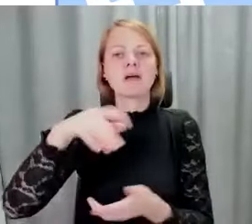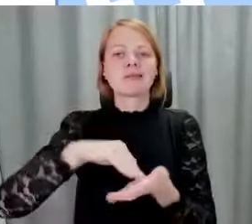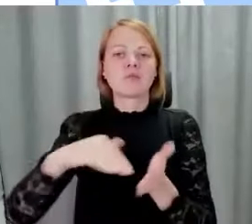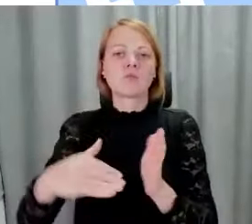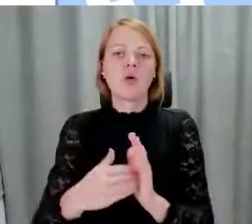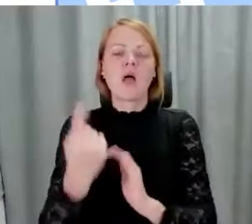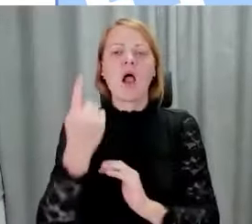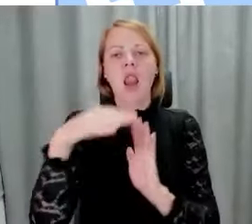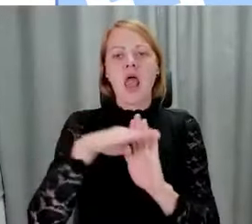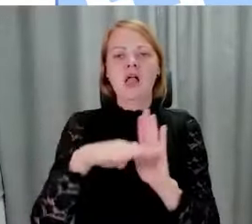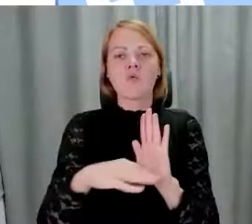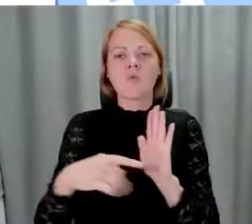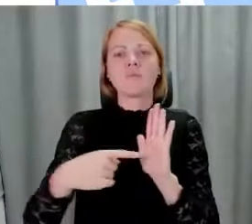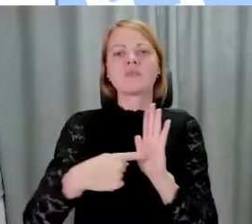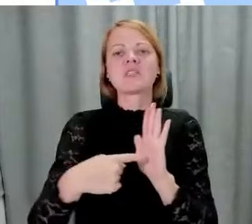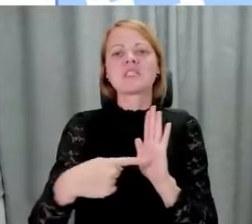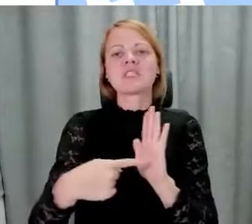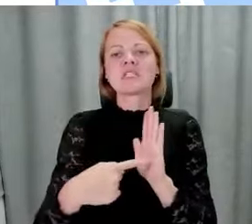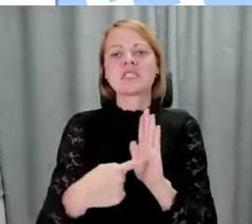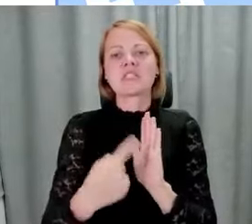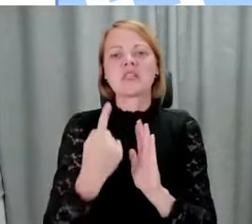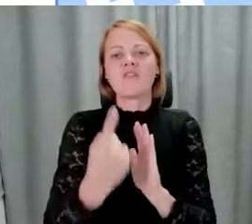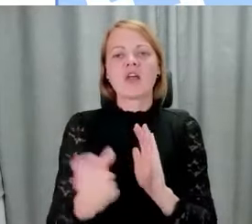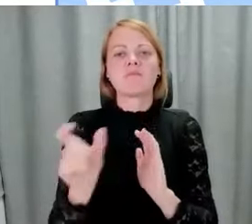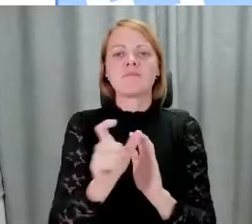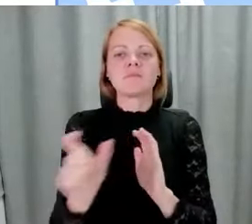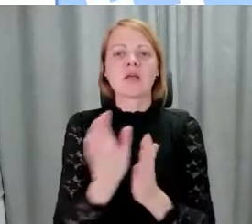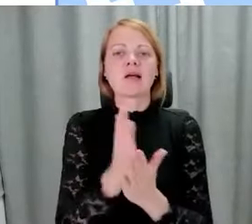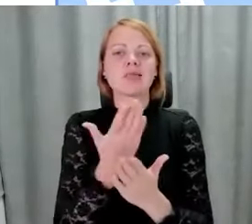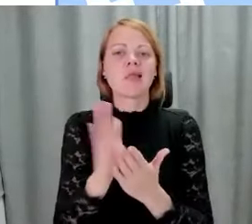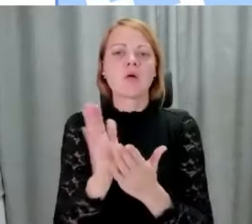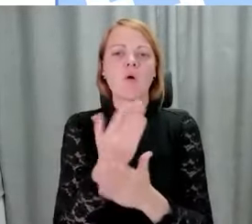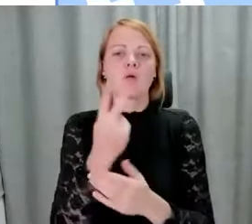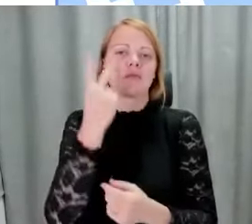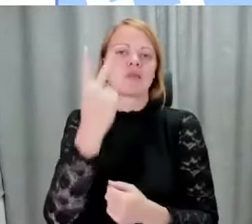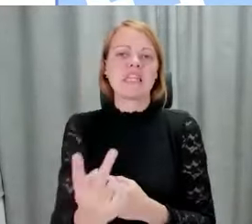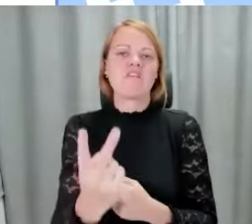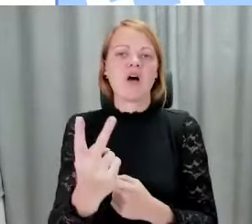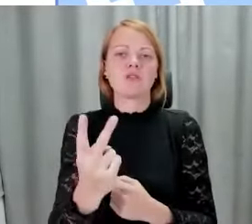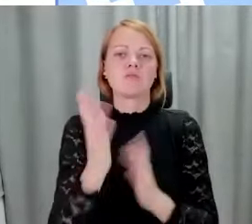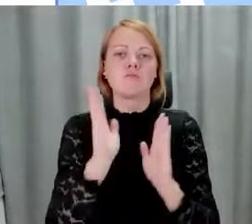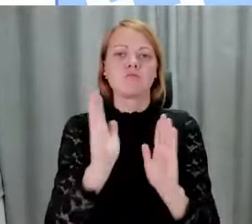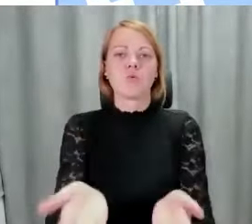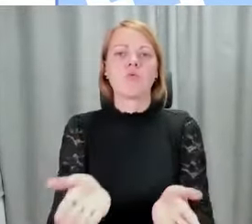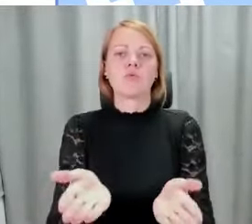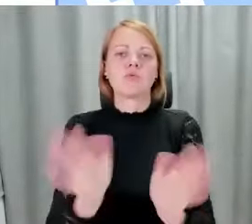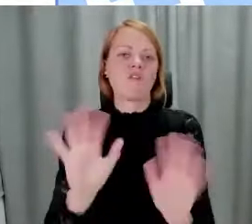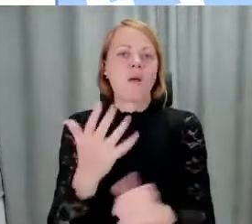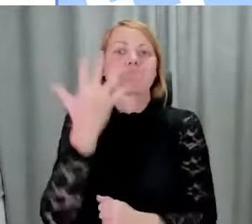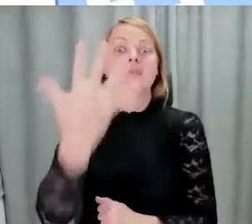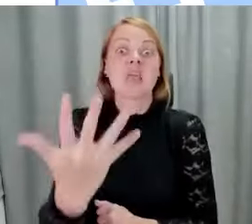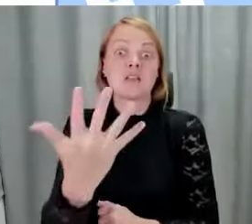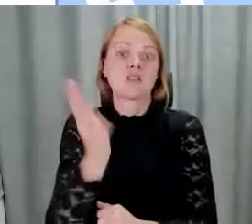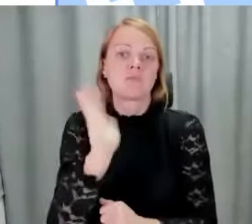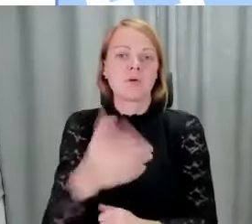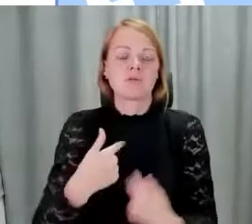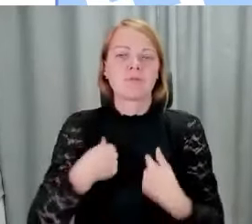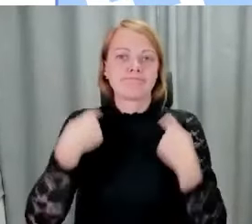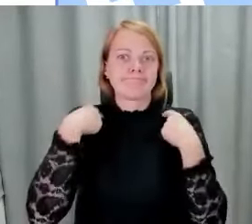mirklī paredz, kad kategorijas būs divas, patvērtnē vai vispār piecas, mēs nevaram